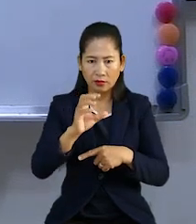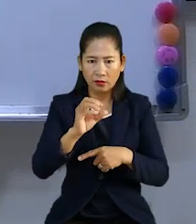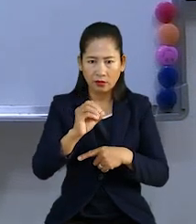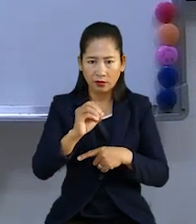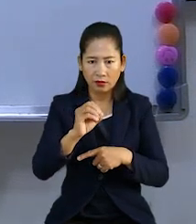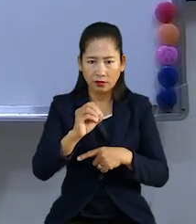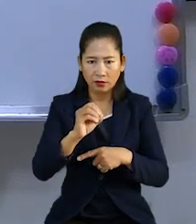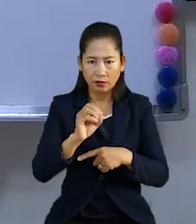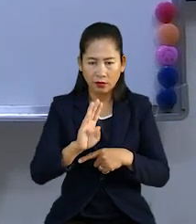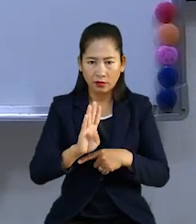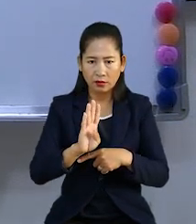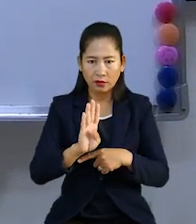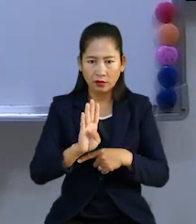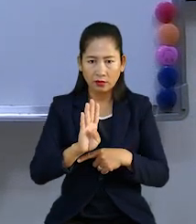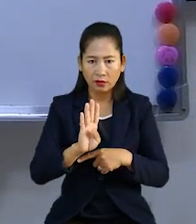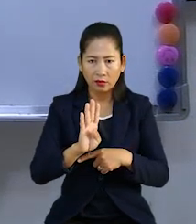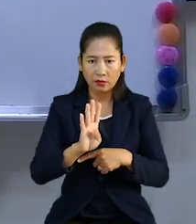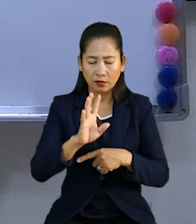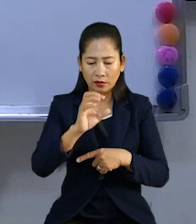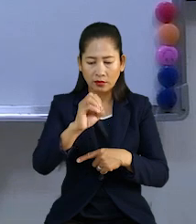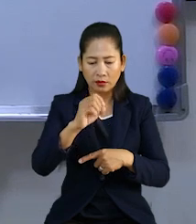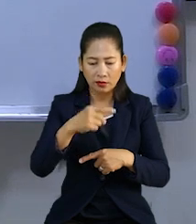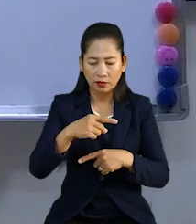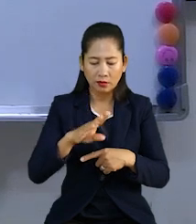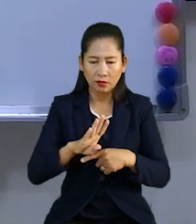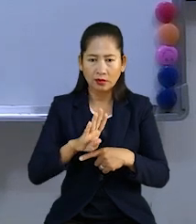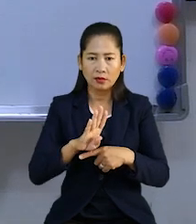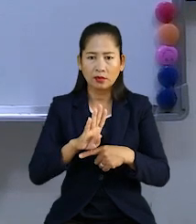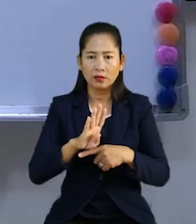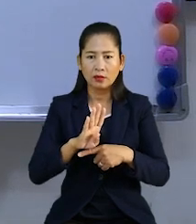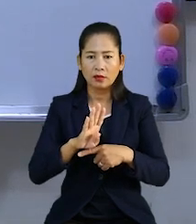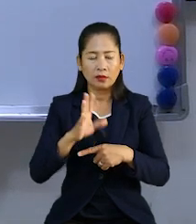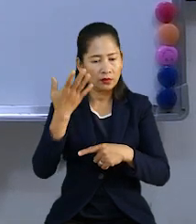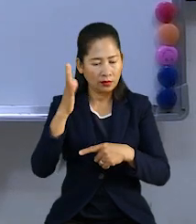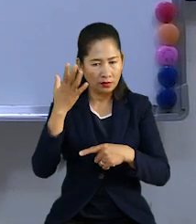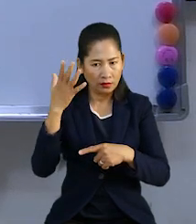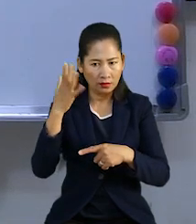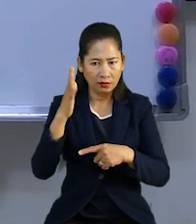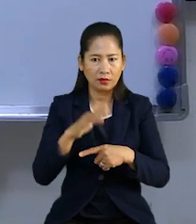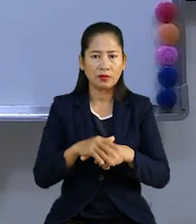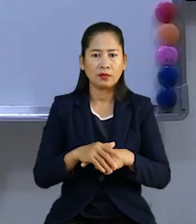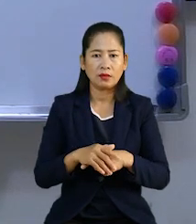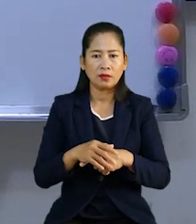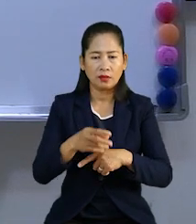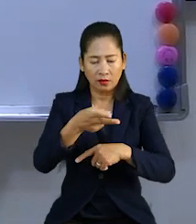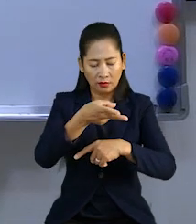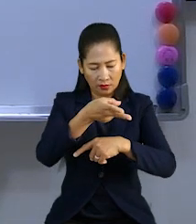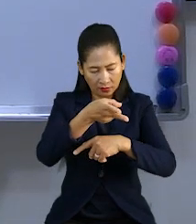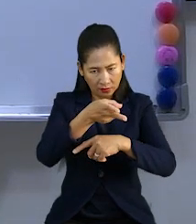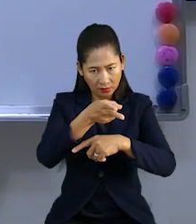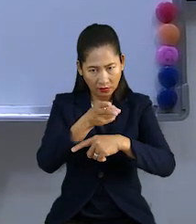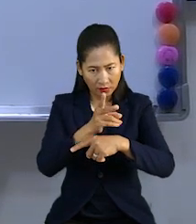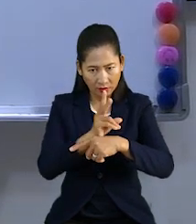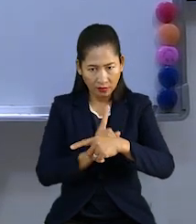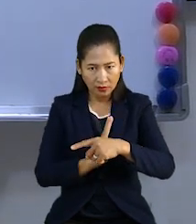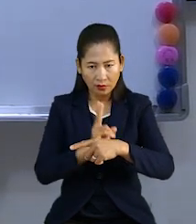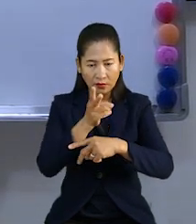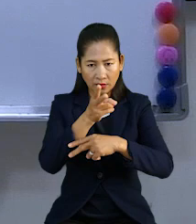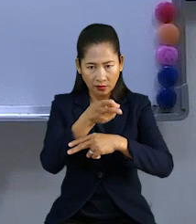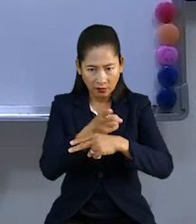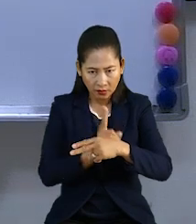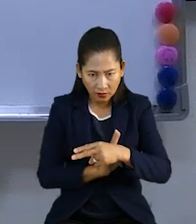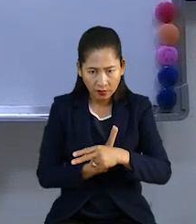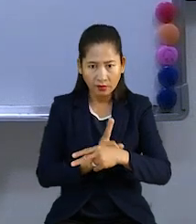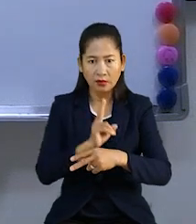xấu, tu tì phi lệ buồn. Chẳng sau đó buồn bàn ọt, chà ọt tê, bỏ ọt tê dưỡng thở thư mệnh, dưỡng trớ